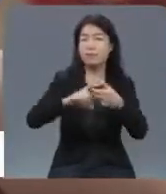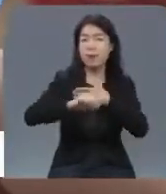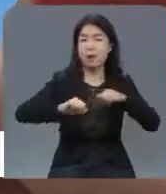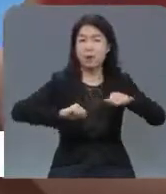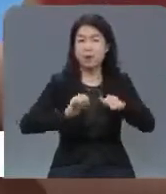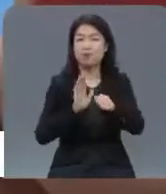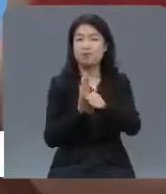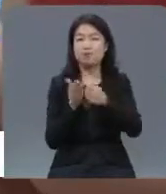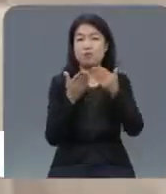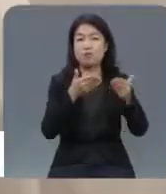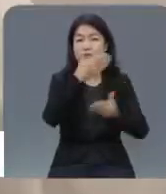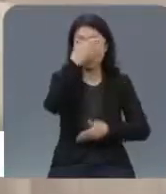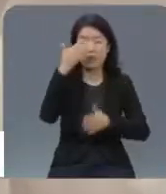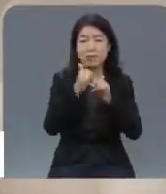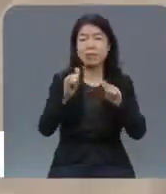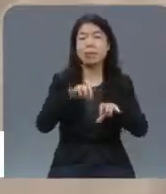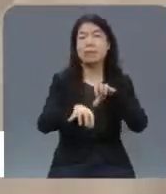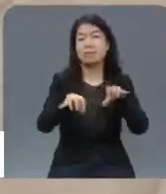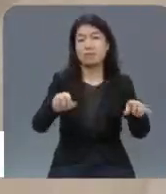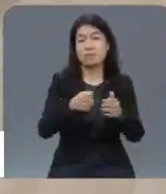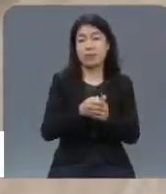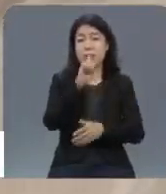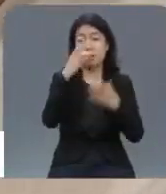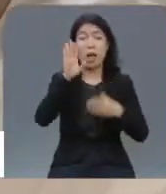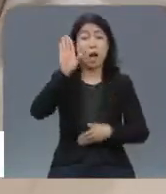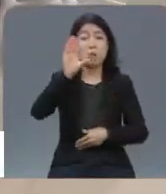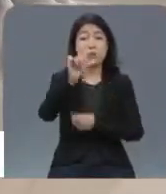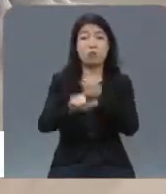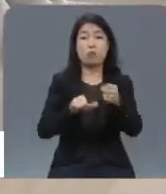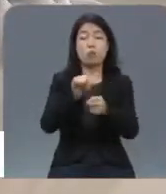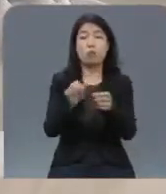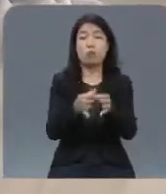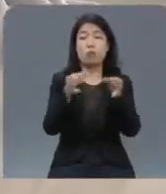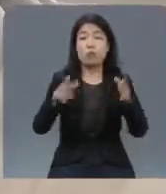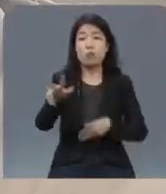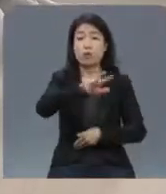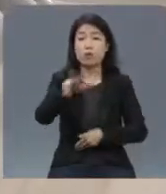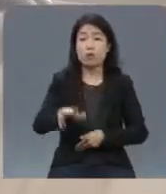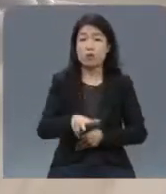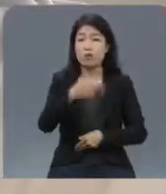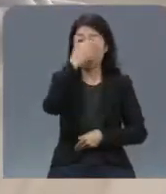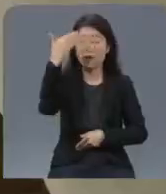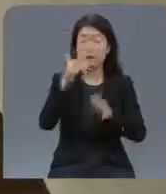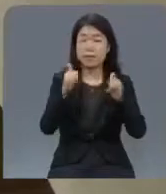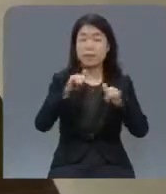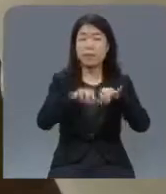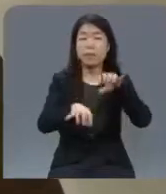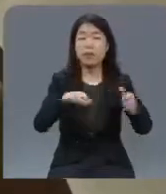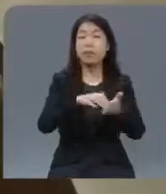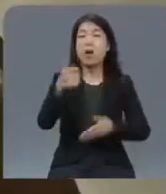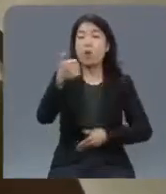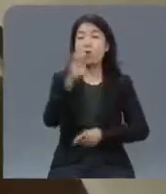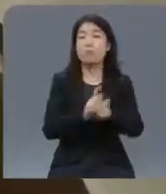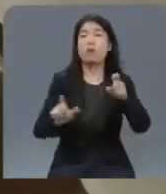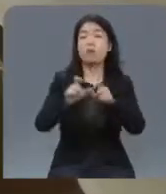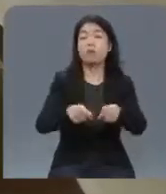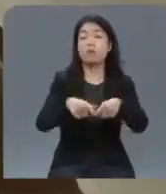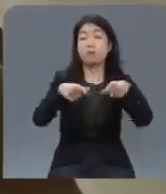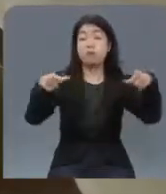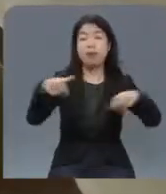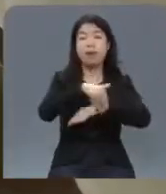불어넣는 청년 말 정부들의 앞으로 5년 동안 전국의 청년 망을 59 슬 더 확대할